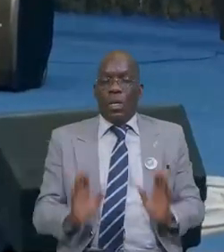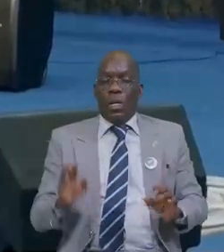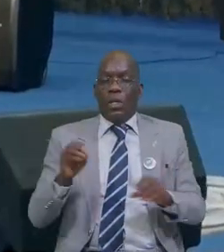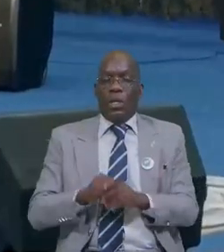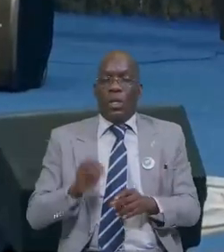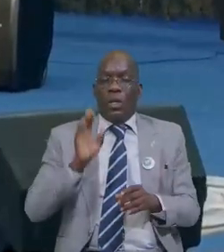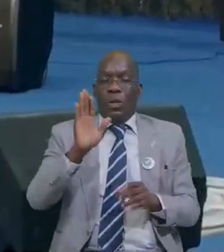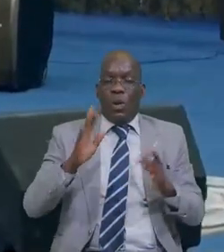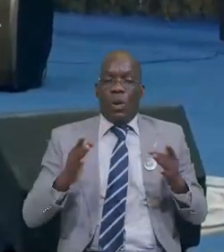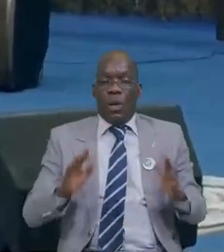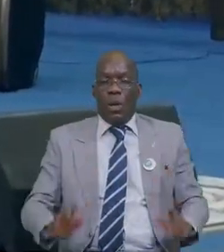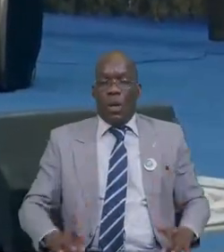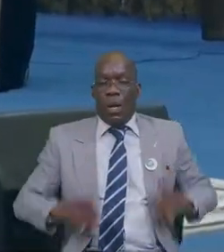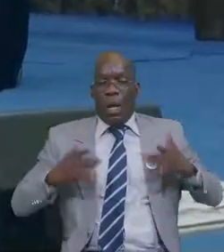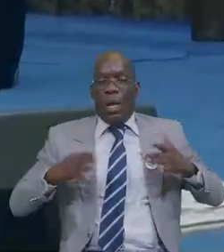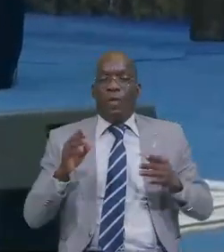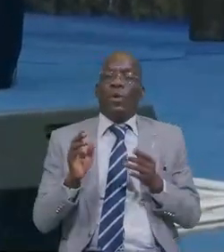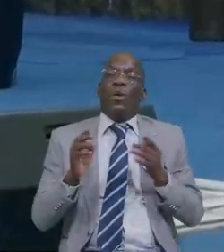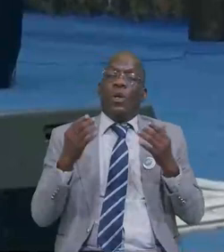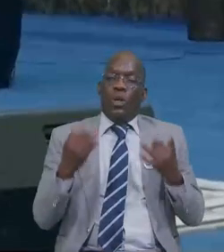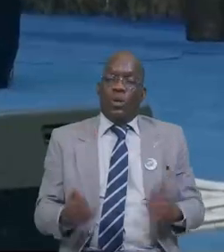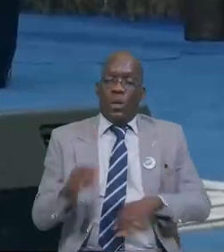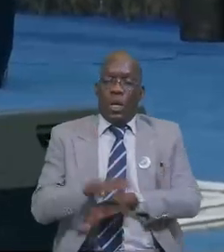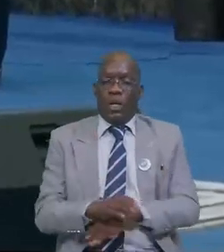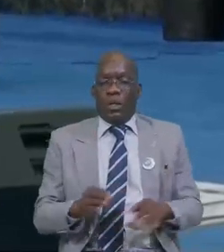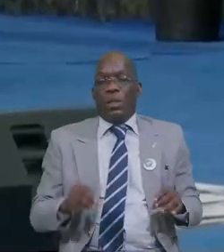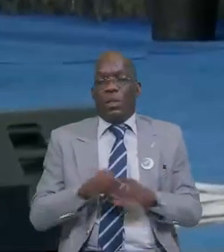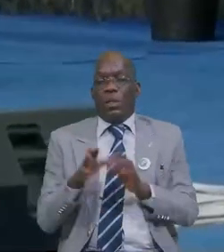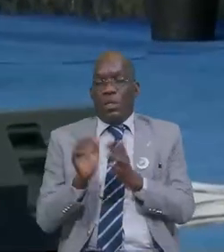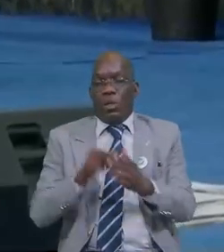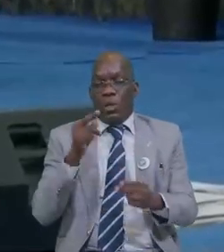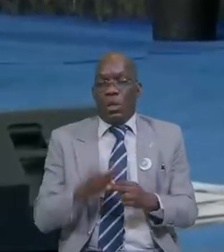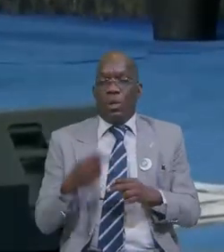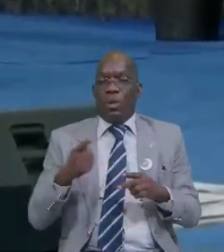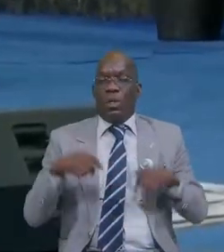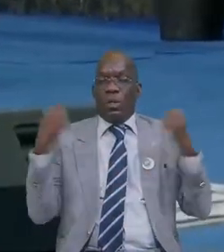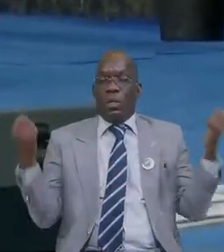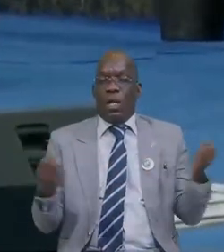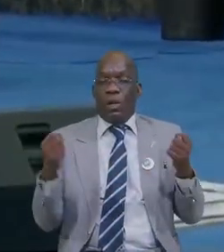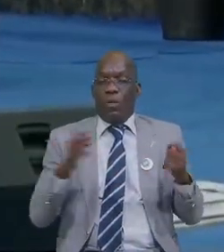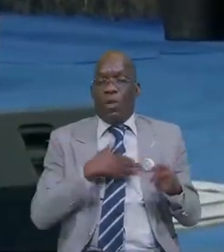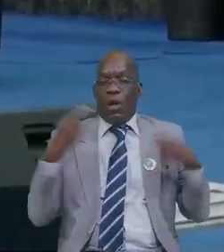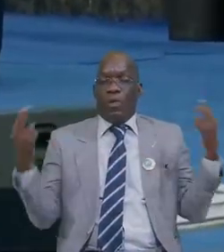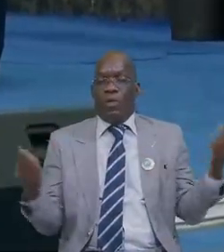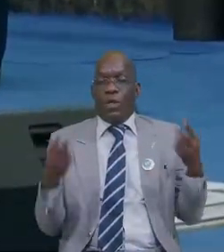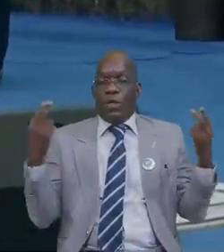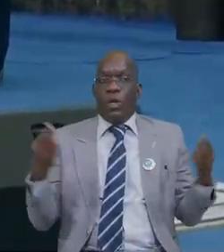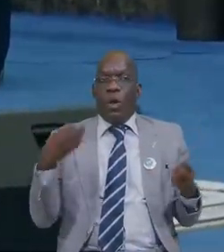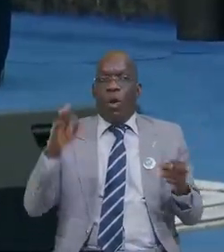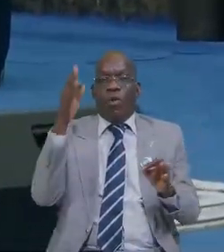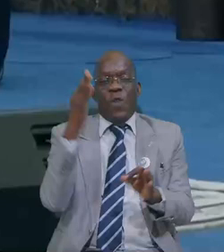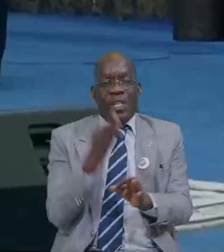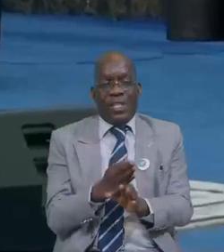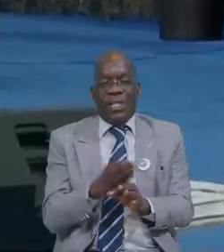vie ce soir au nom de Jésus. Le triomphe et la victoire de la foi en